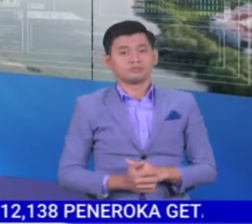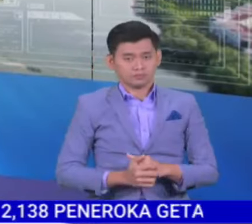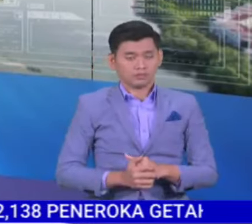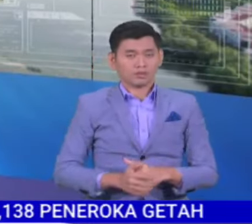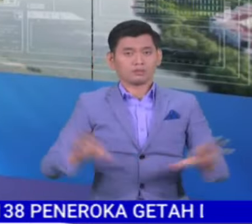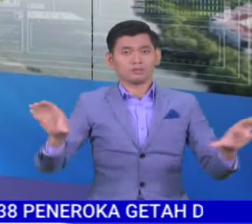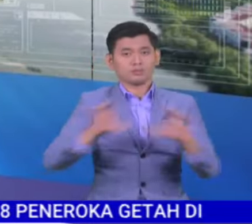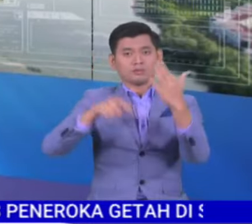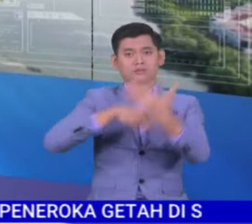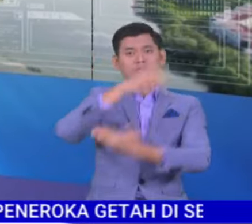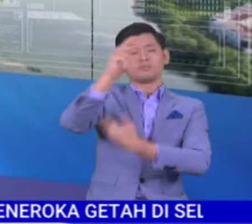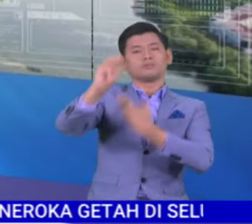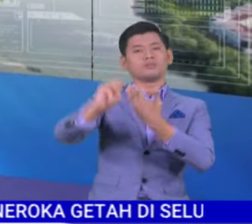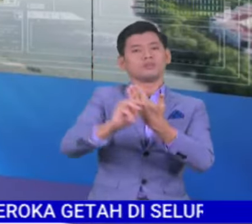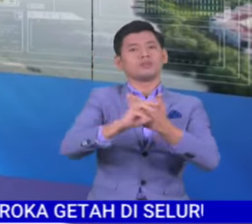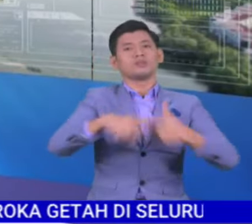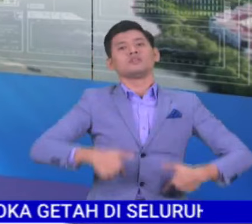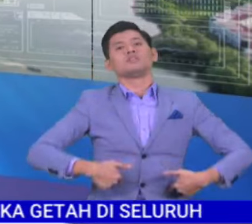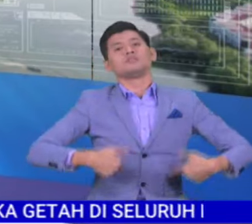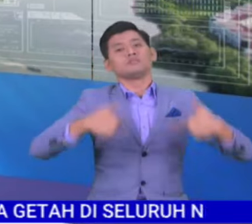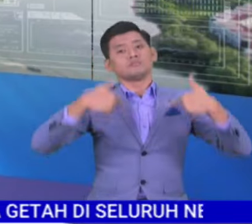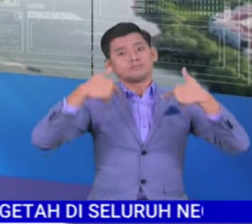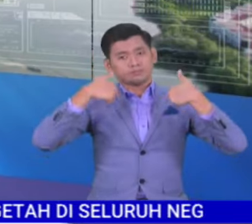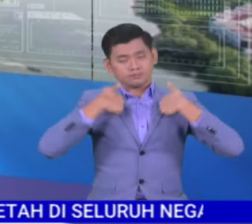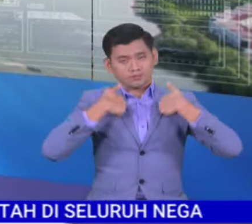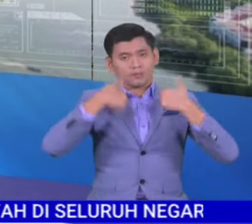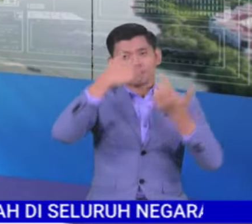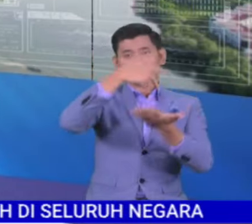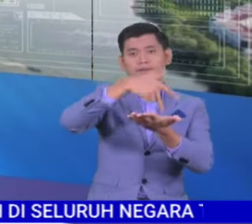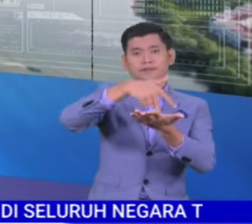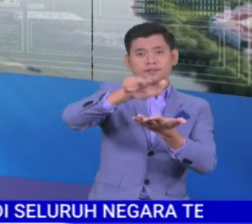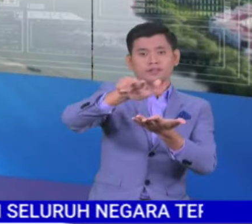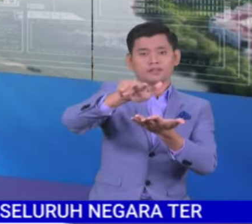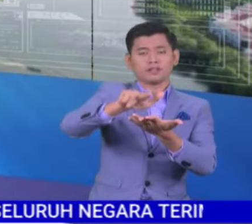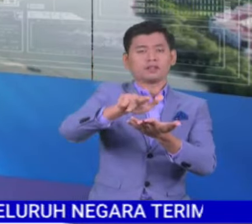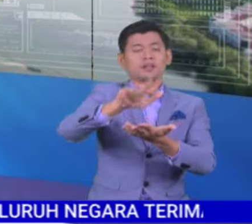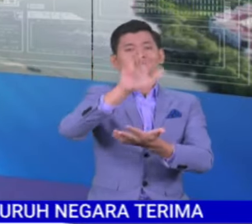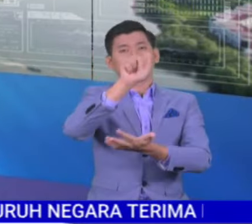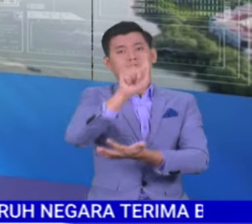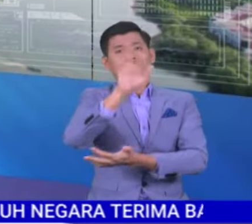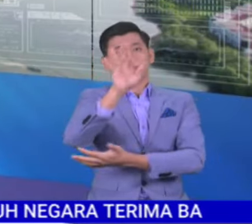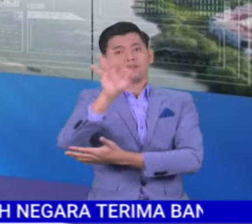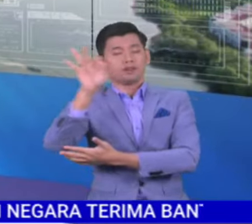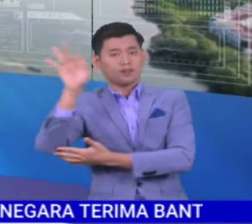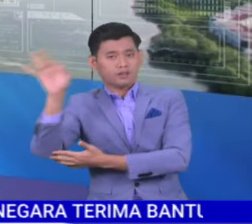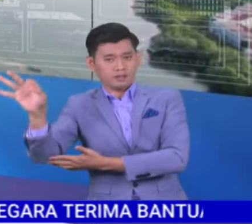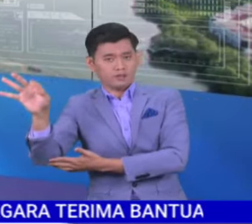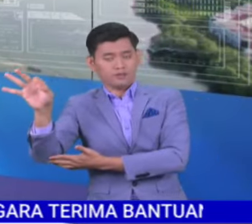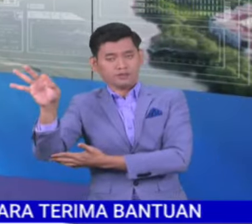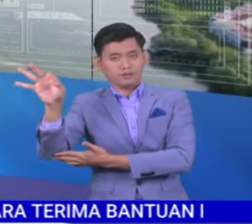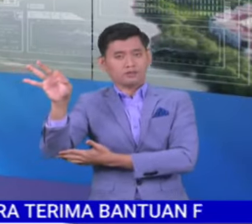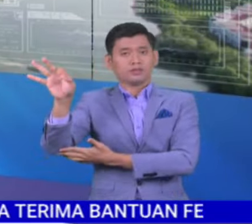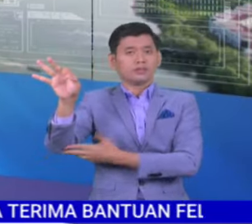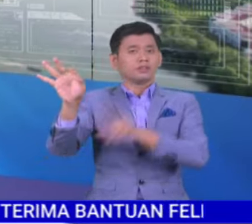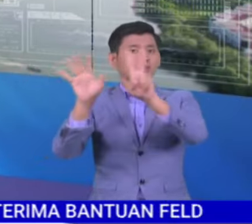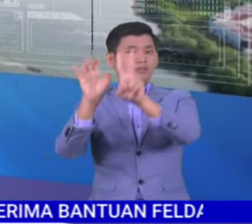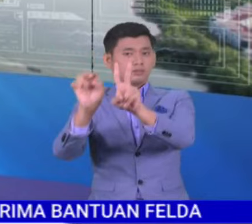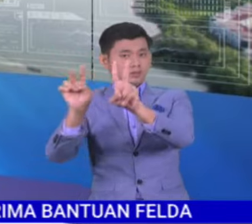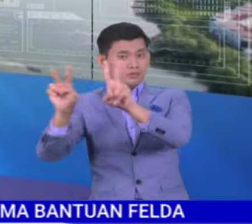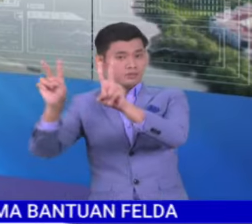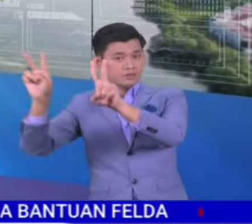pengajuan program siaran langsung big screen Asian Football Federation eff Mitsubishi Elec Cup